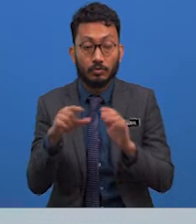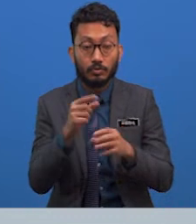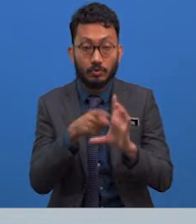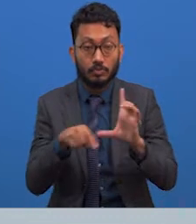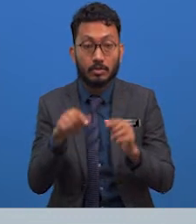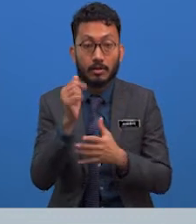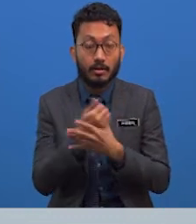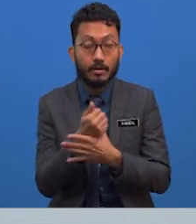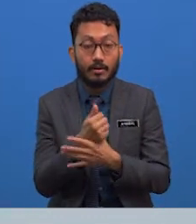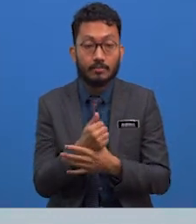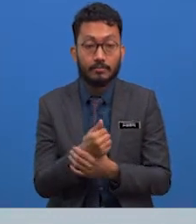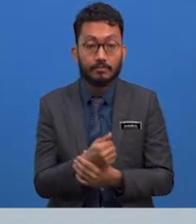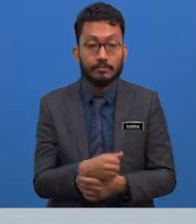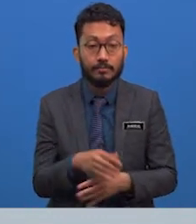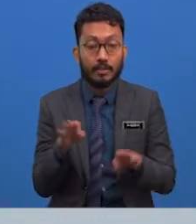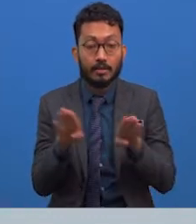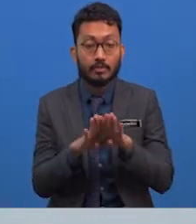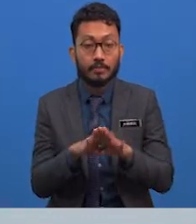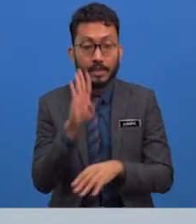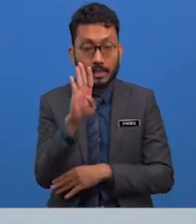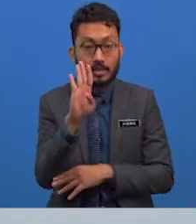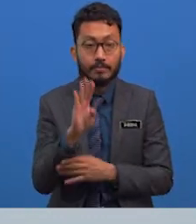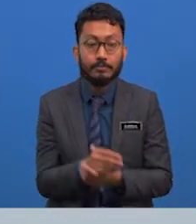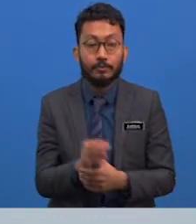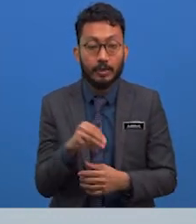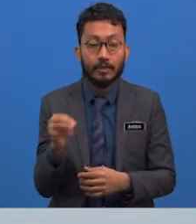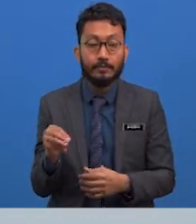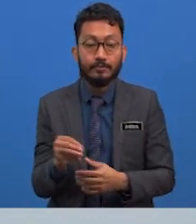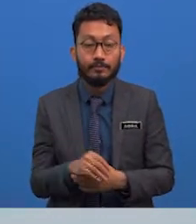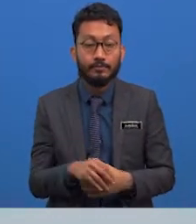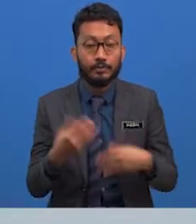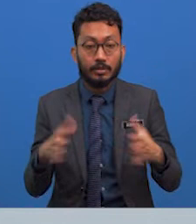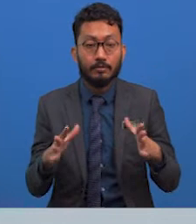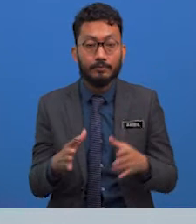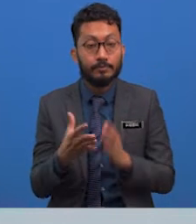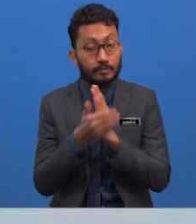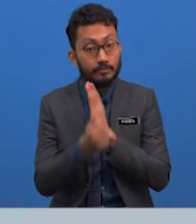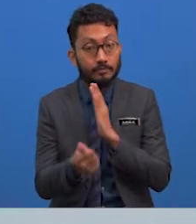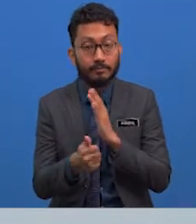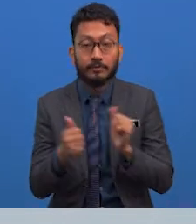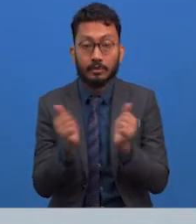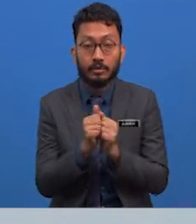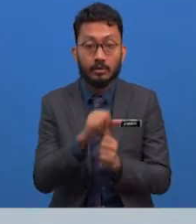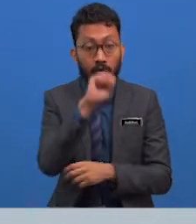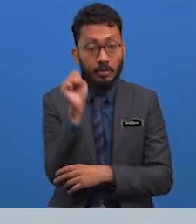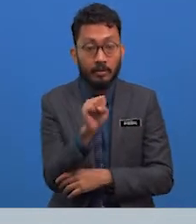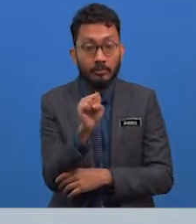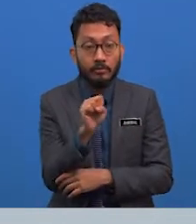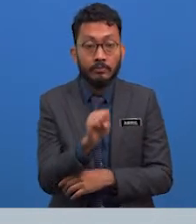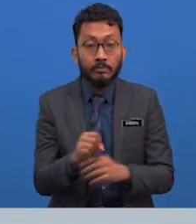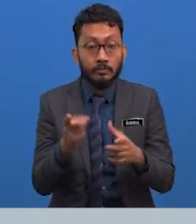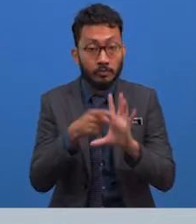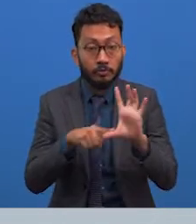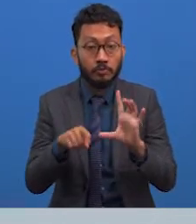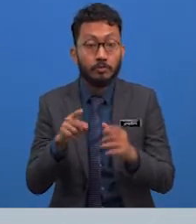ini sebagai B. Cikgu rasa murid-murid pasti telah mahir dengan soalan berkaitan sudut